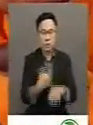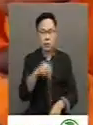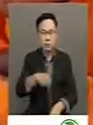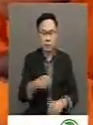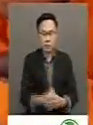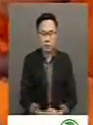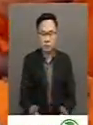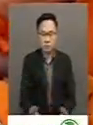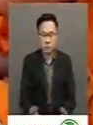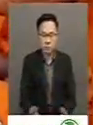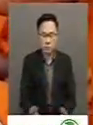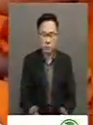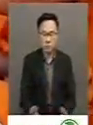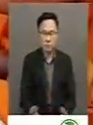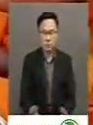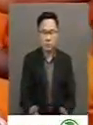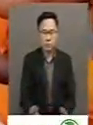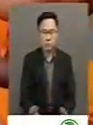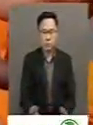าเต็นท์ของเจ้าหน้าที่เลย